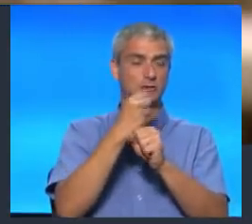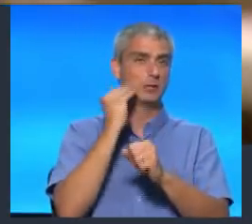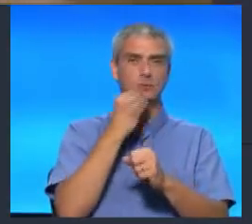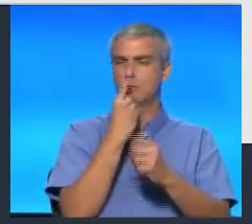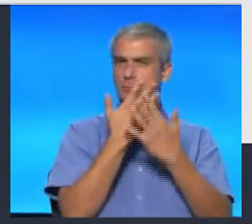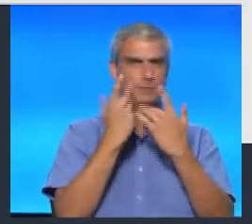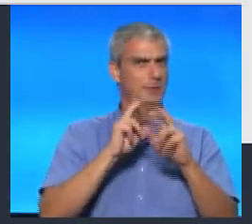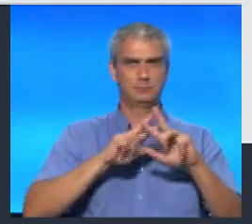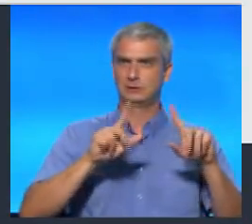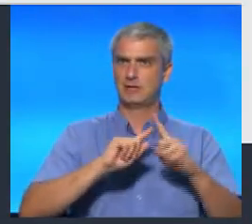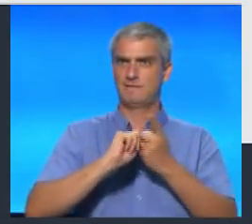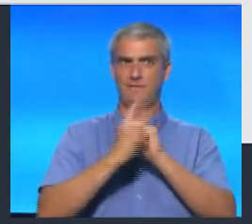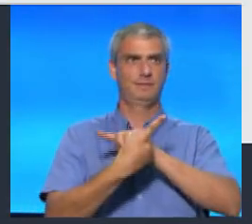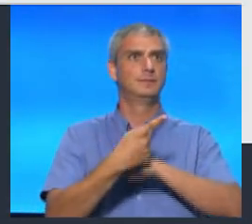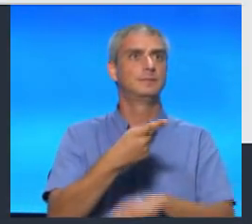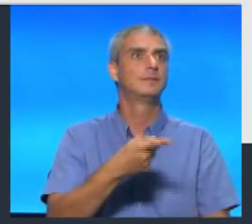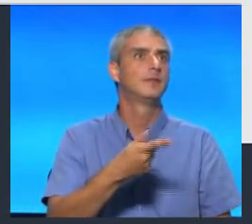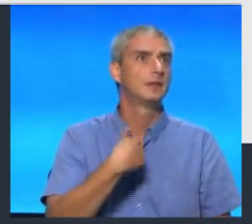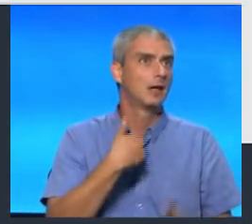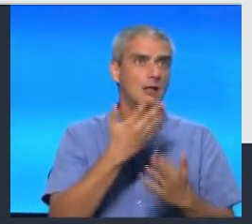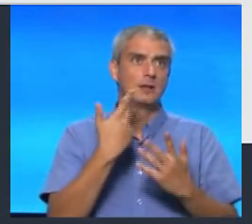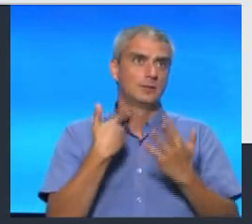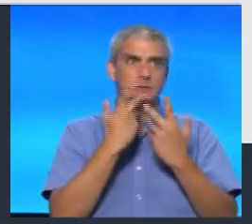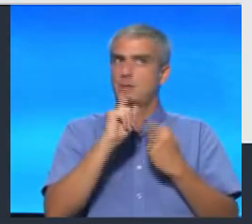מתבררת מציאות אחרת. אנחנו מסתדרים שלא יהיו שם המחליפות ערביות. יהיה איזה מחסור בית, צריך